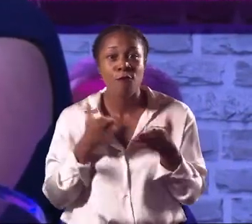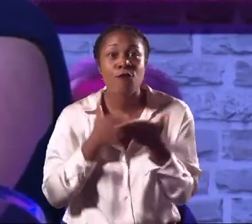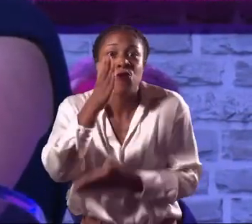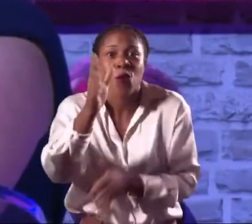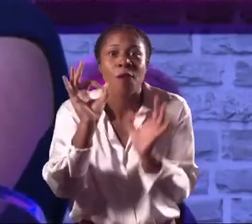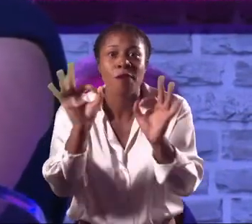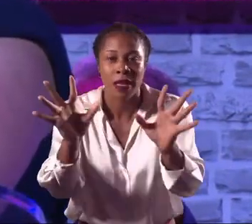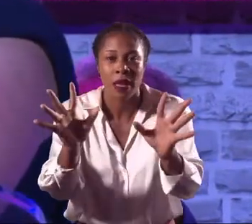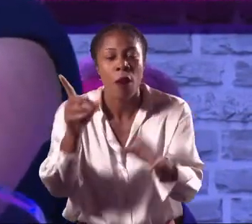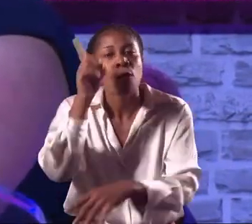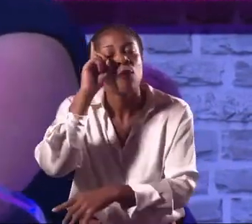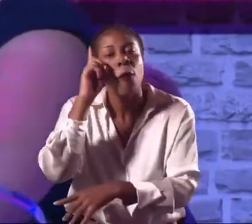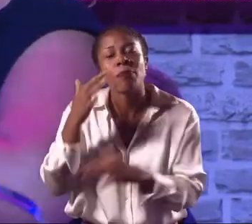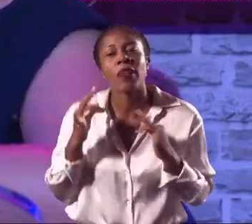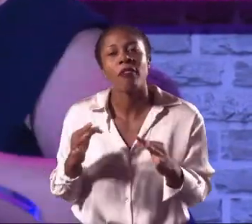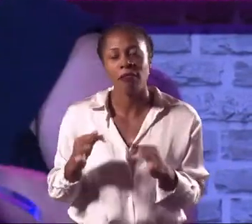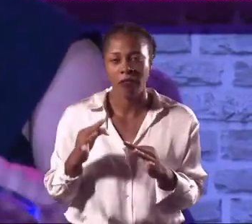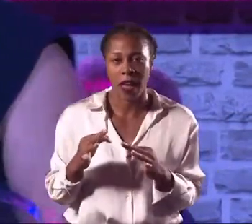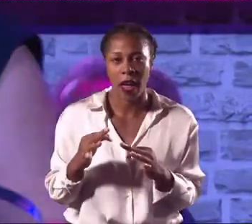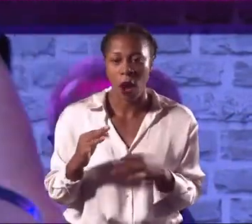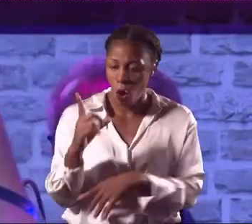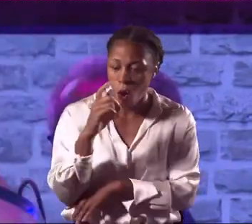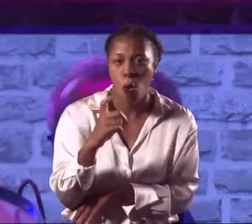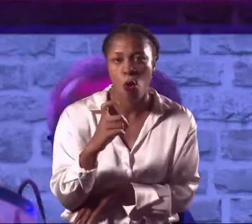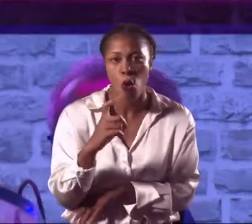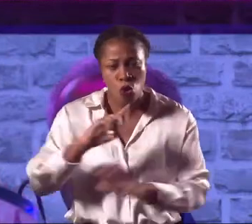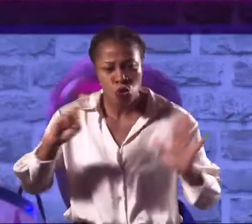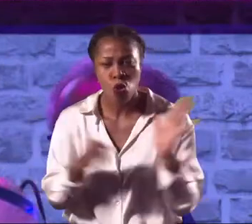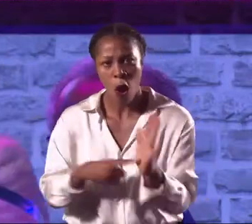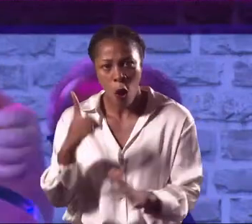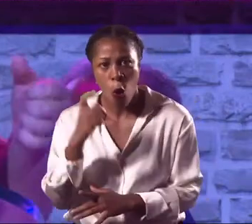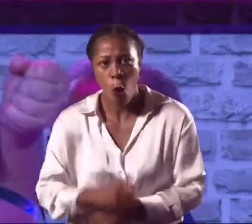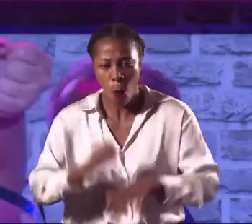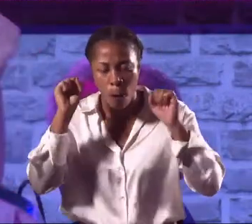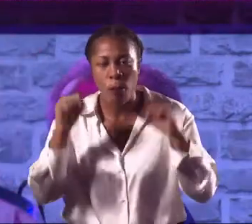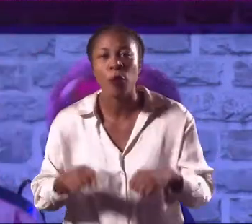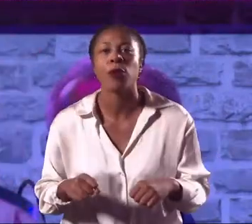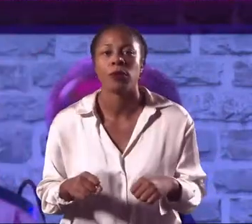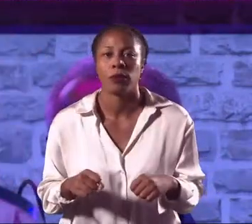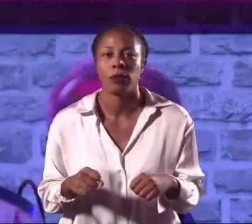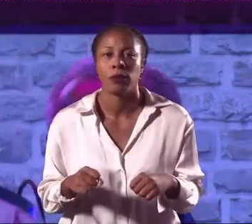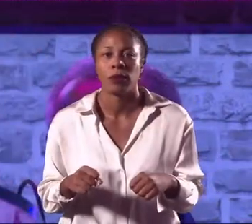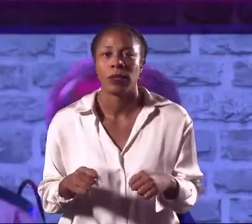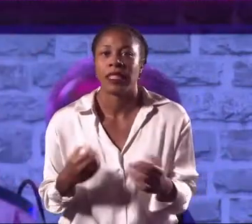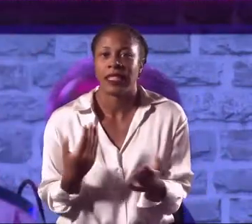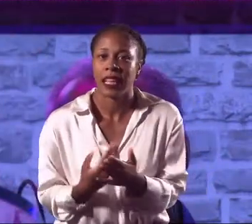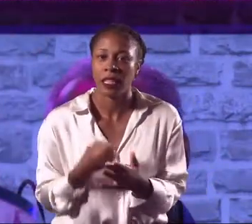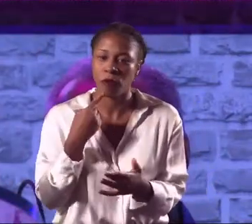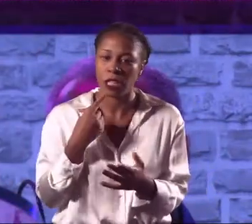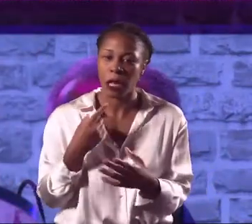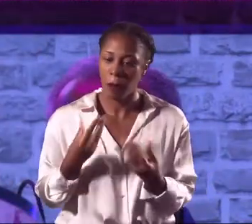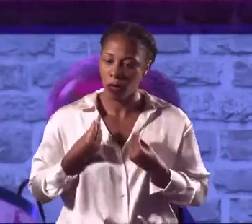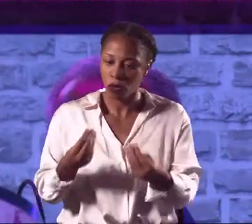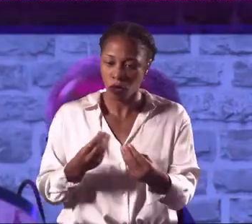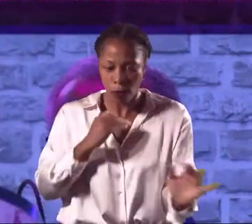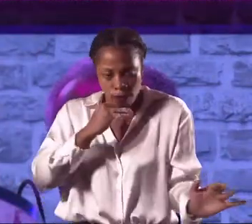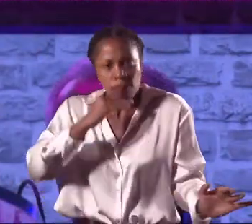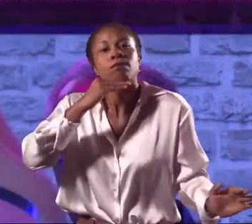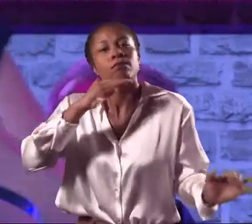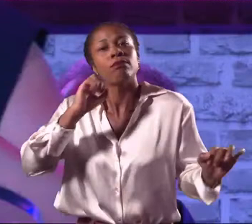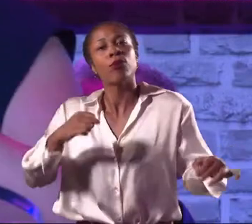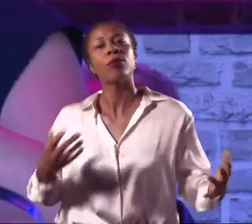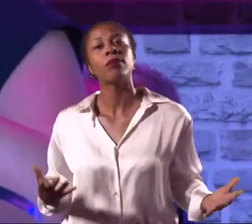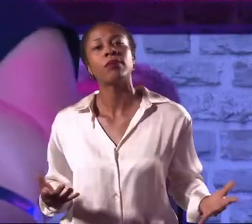régler la question de l'eau, garantir le droit de l'eau, est non seulement un moyen de récupérer sa dignité, et même